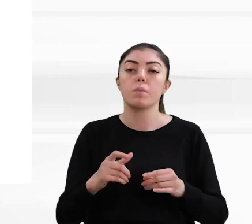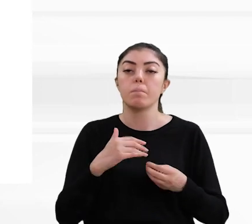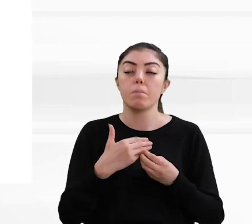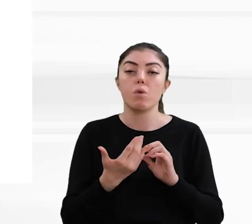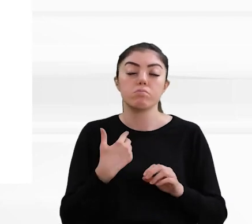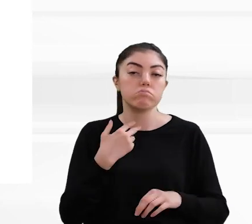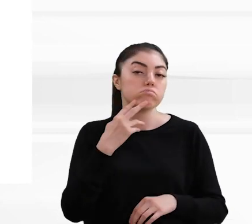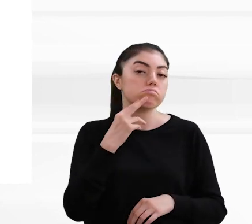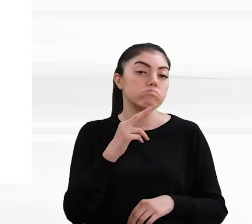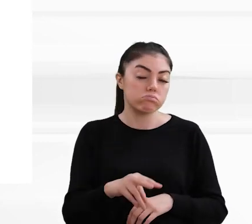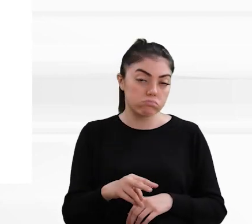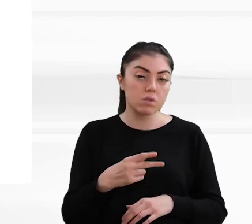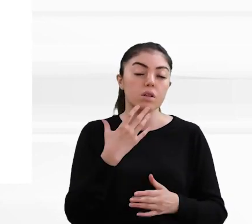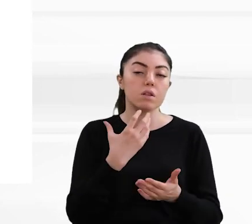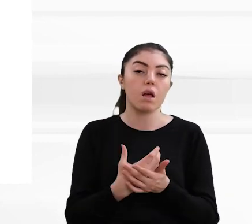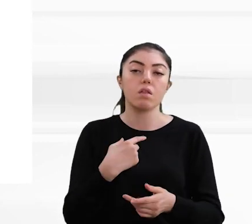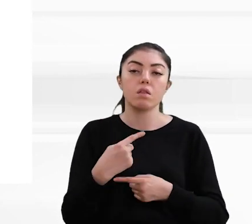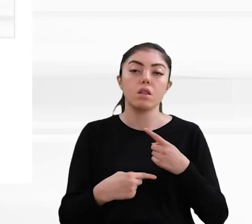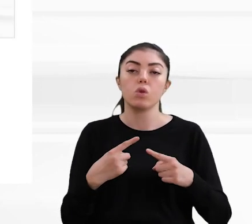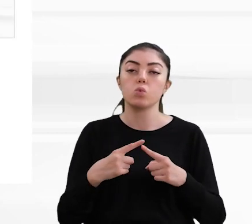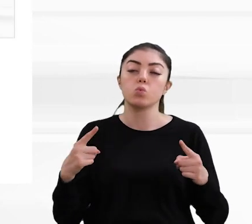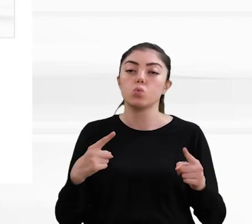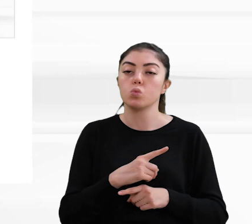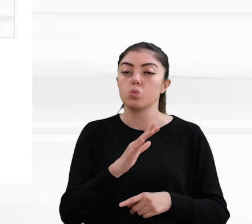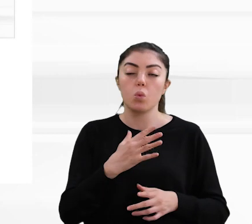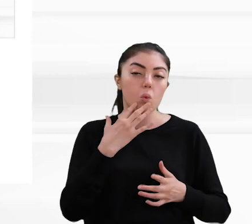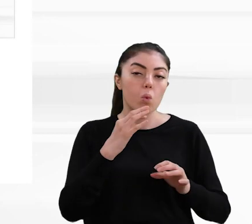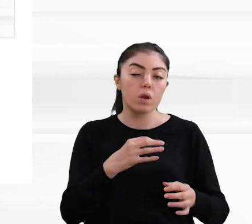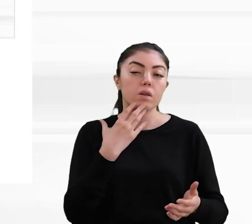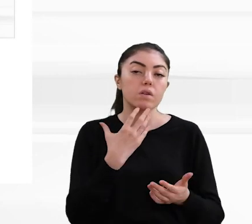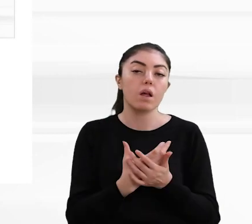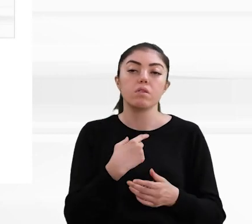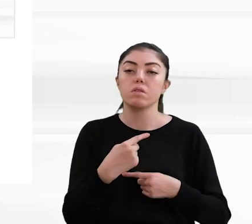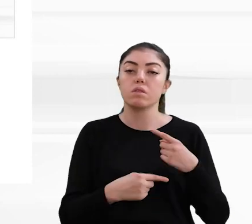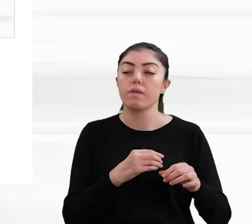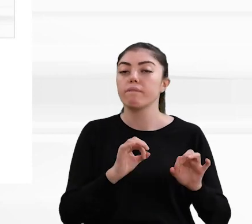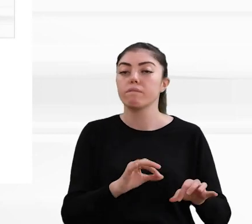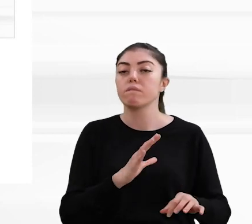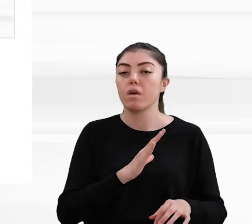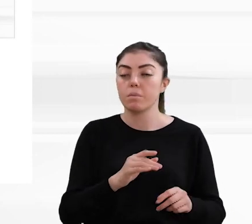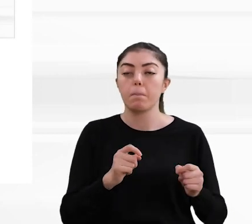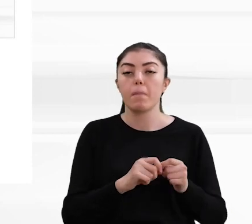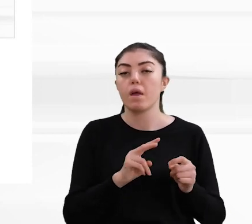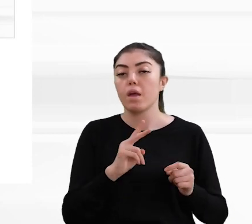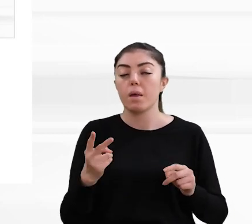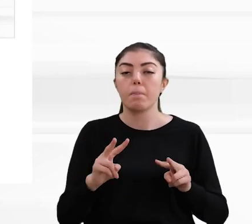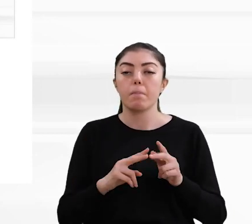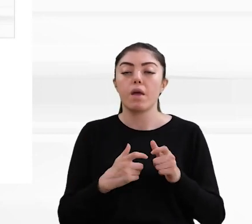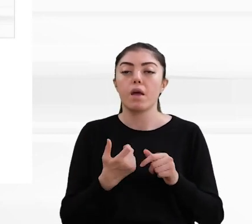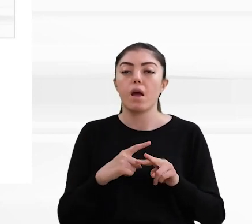gözlemlediğimiz için bakın Kalıtsal çeşitlilik Peki öyleyse burada kalsa çeşitlilik var ve